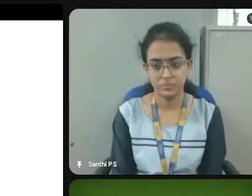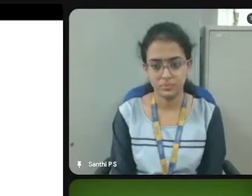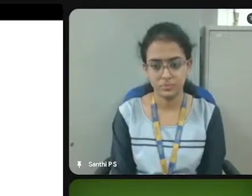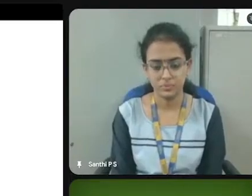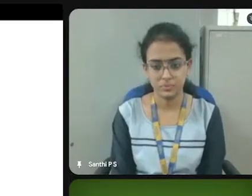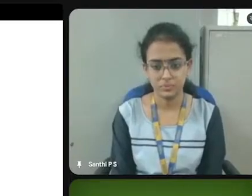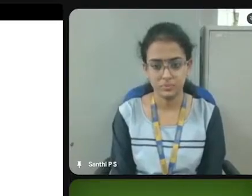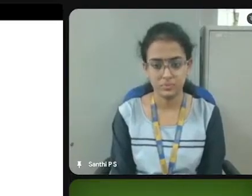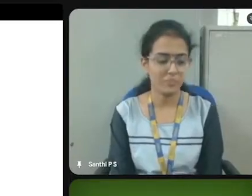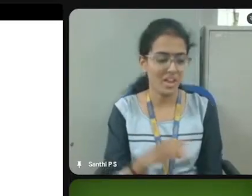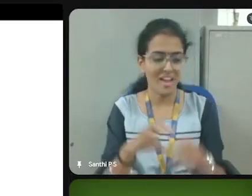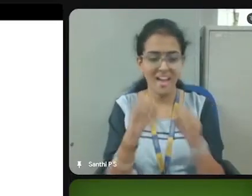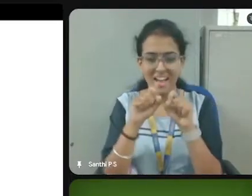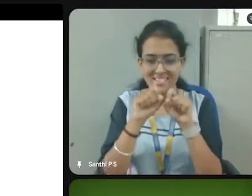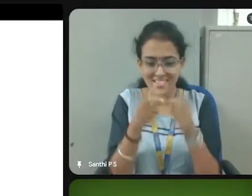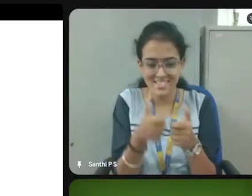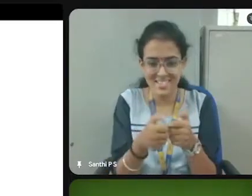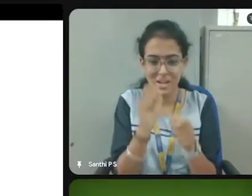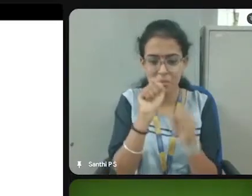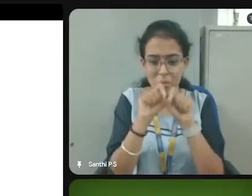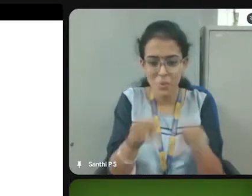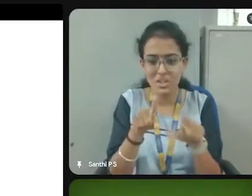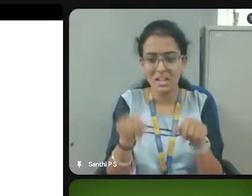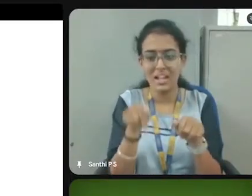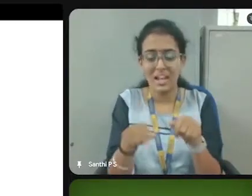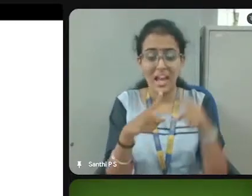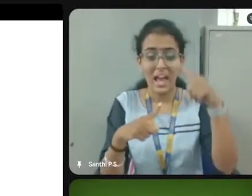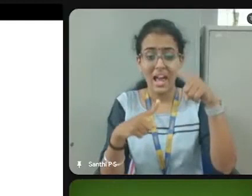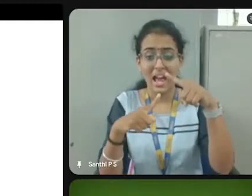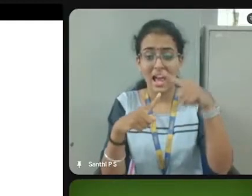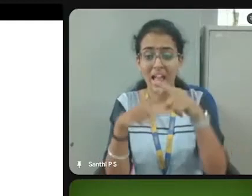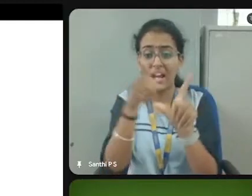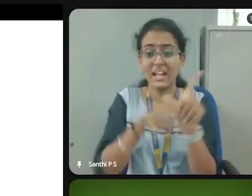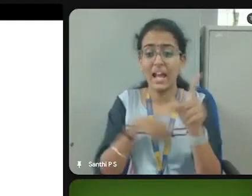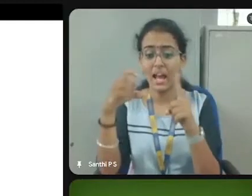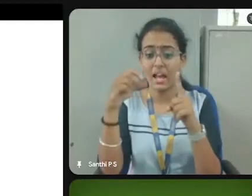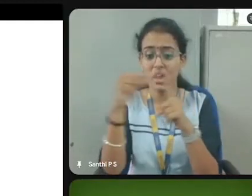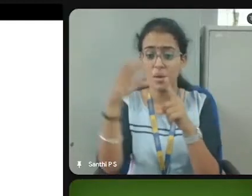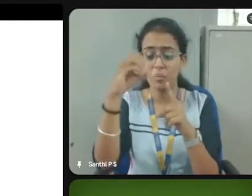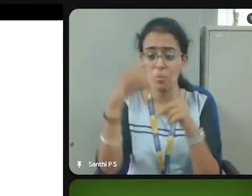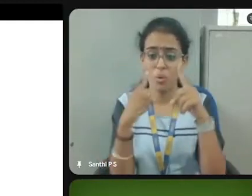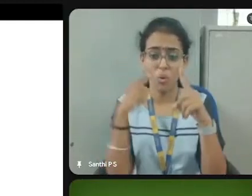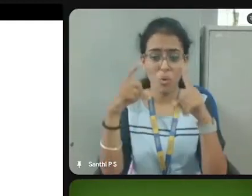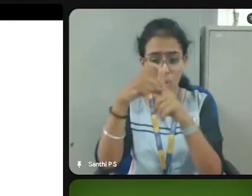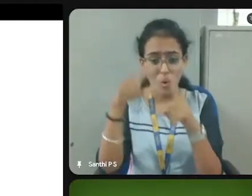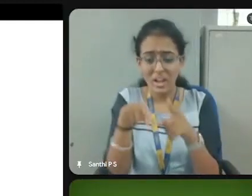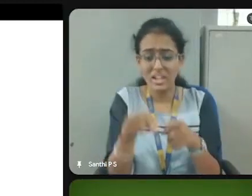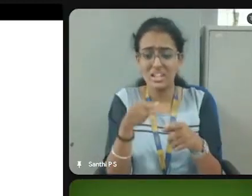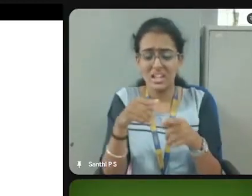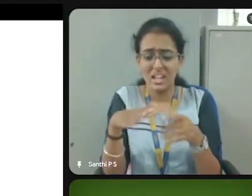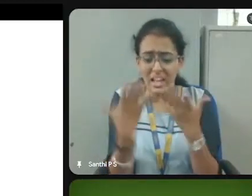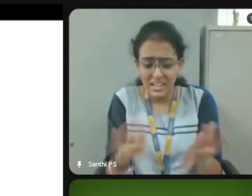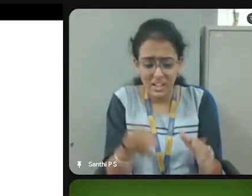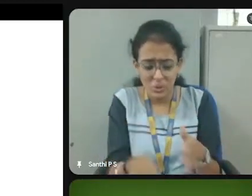ചാറ്റ് ബോക്സിൽ ഒരു ചോദ്യം വന്നിട്ടുണ്ട്. ടൈപ്പ് 1 പ്രമേഹം പോലെ കുട്ടികളിലെ സാംക്രമികേതര രോഗങ്ങൾ ബാധിച്ച കുട്ടികൾക്ക് ഏതെങ്കിലും തരത്തിലുള്ള